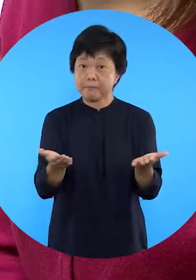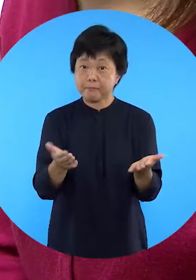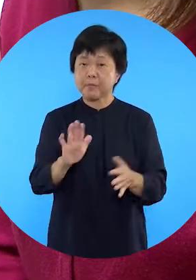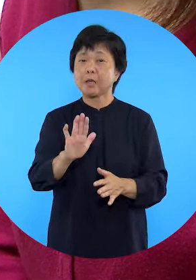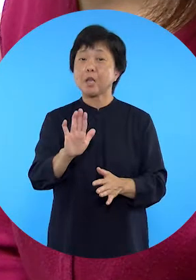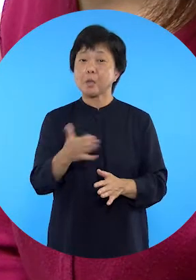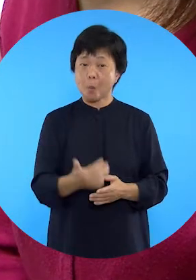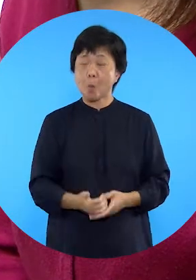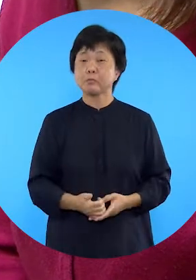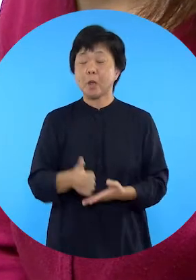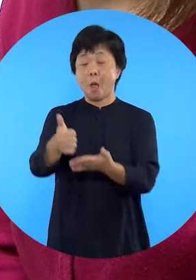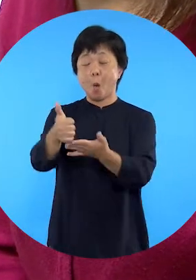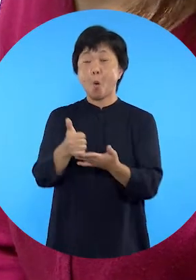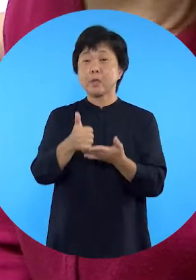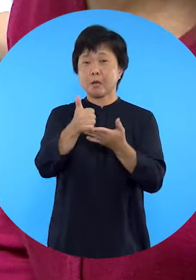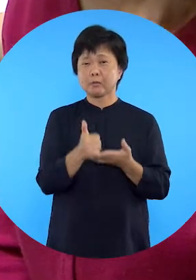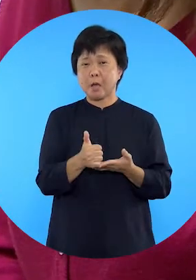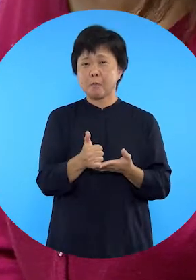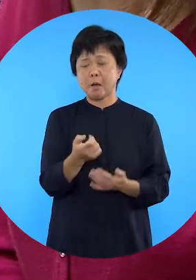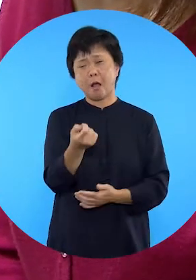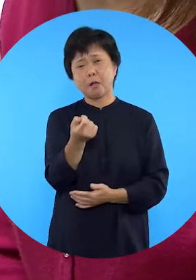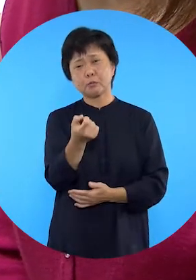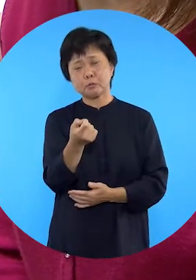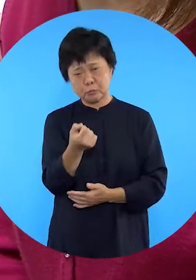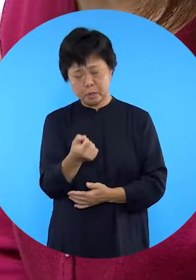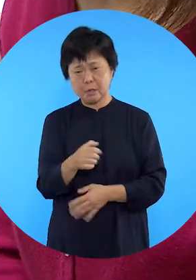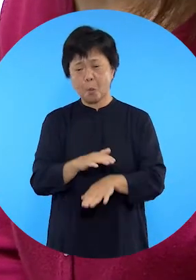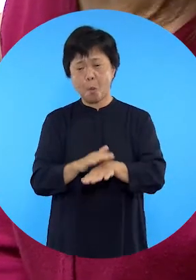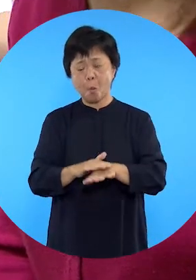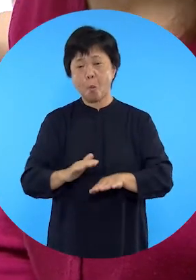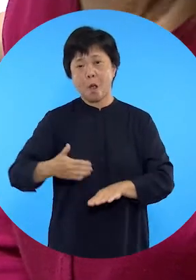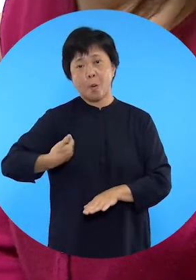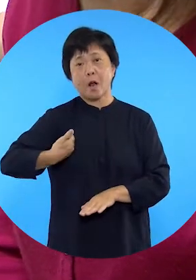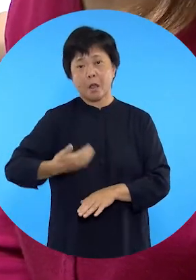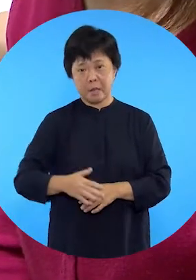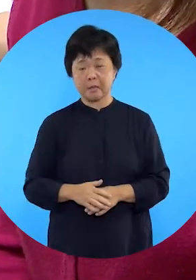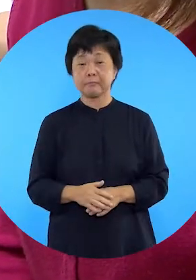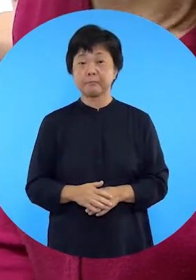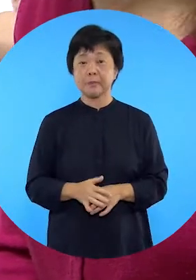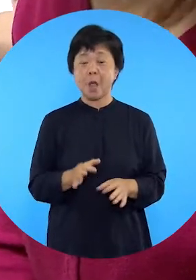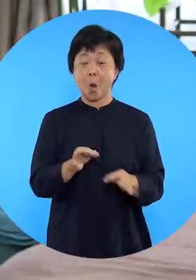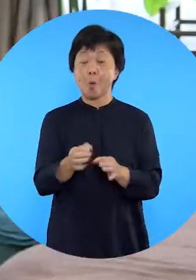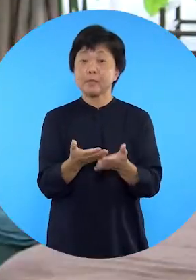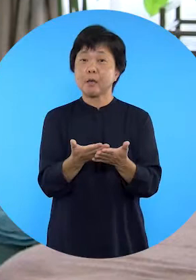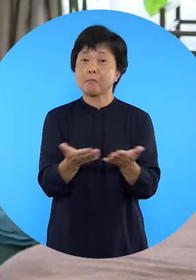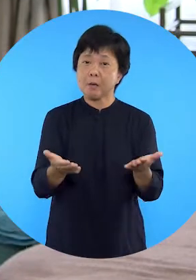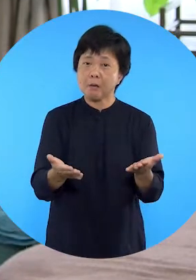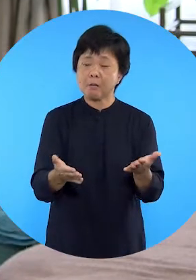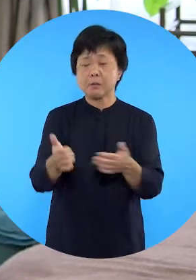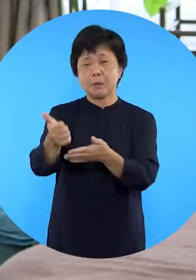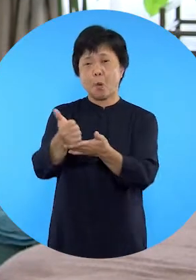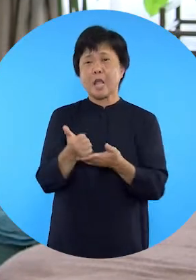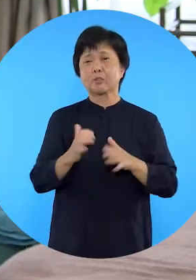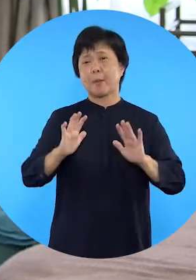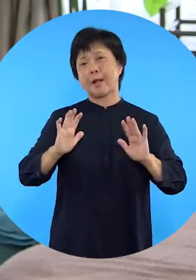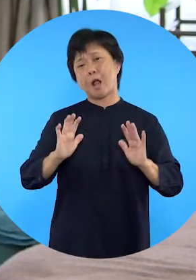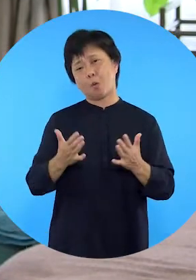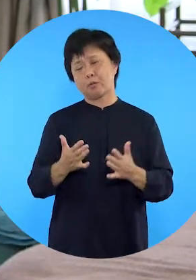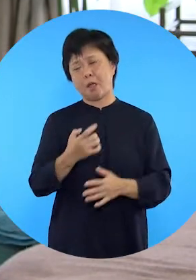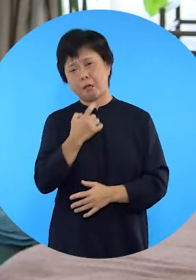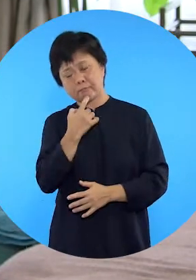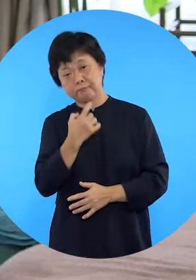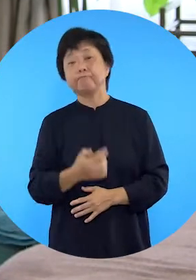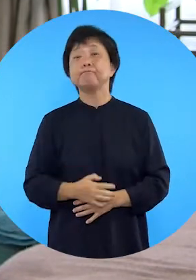開業したものの集客の方法など何にもわからなくて、開いたのにどうして